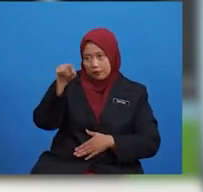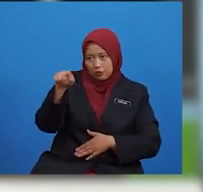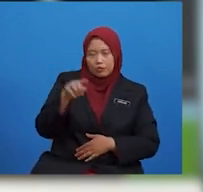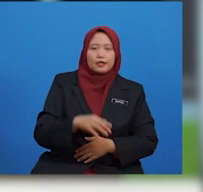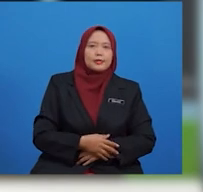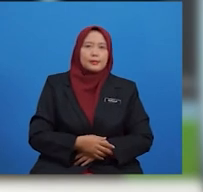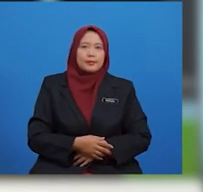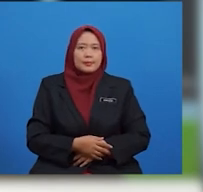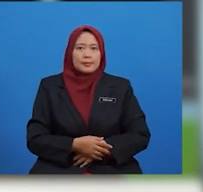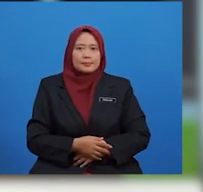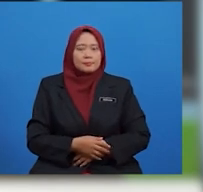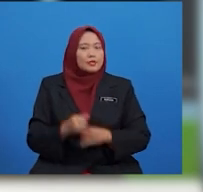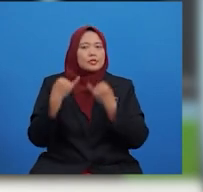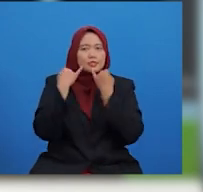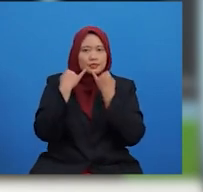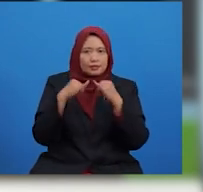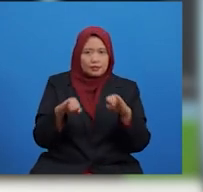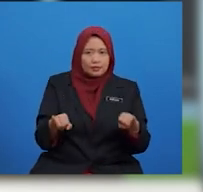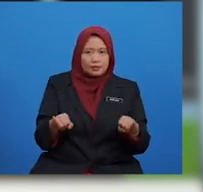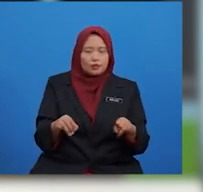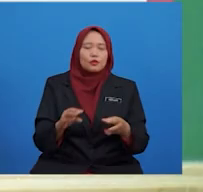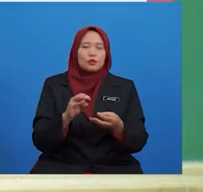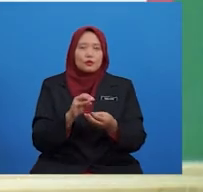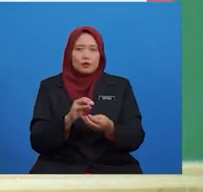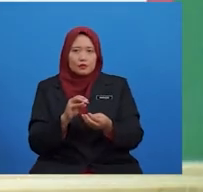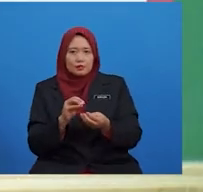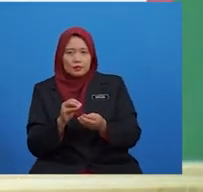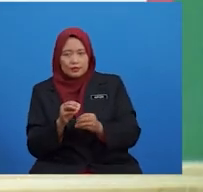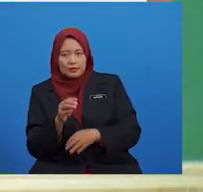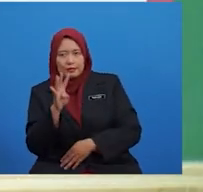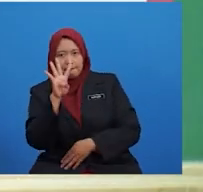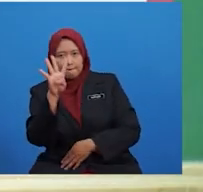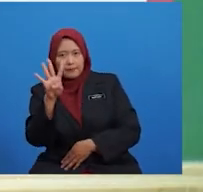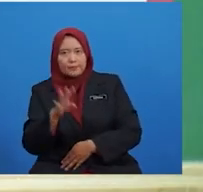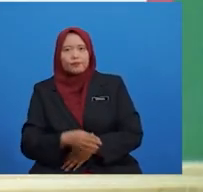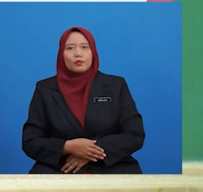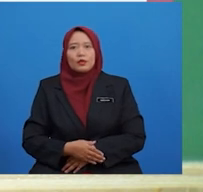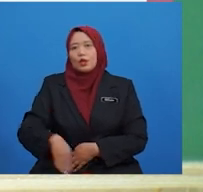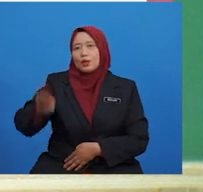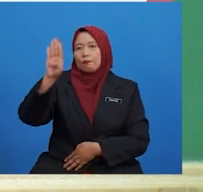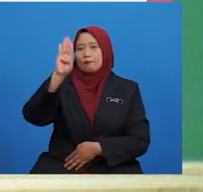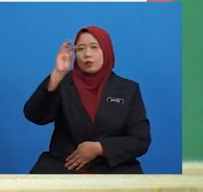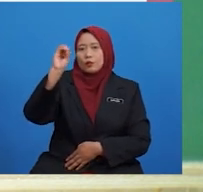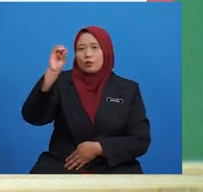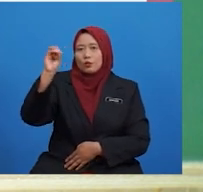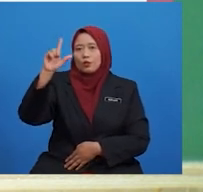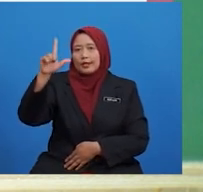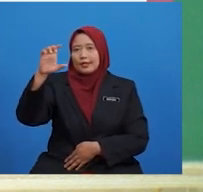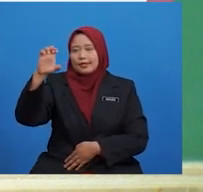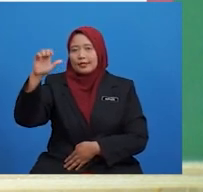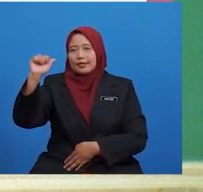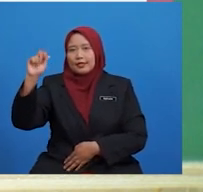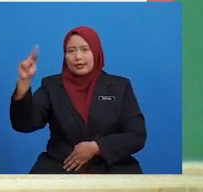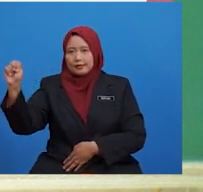pengisytiharan jenis data yang keempat iaitu boolean. Perkataan boolean merujuk